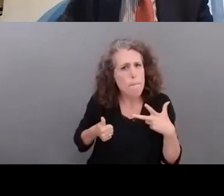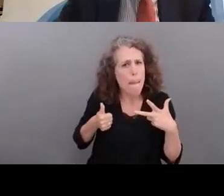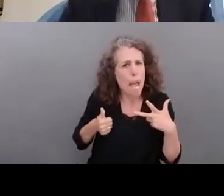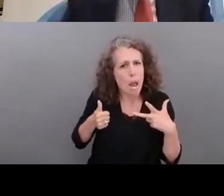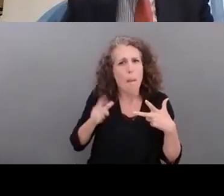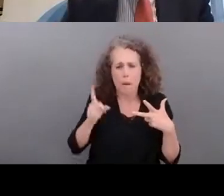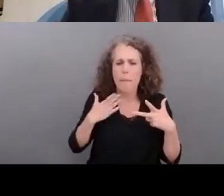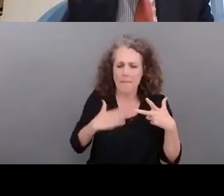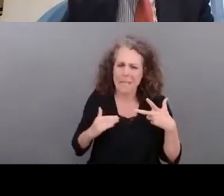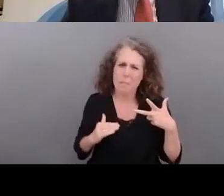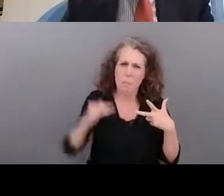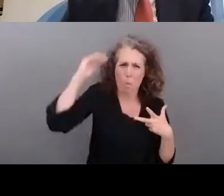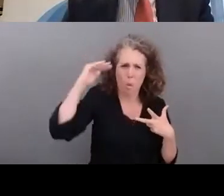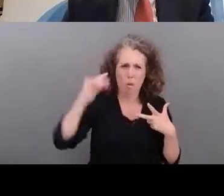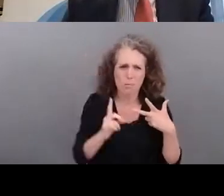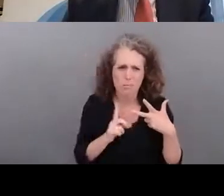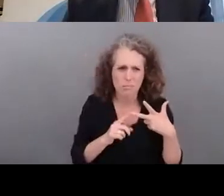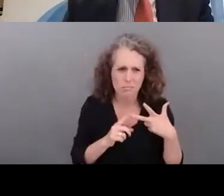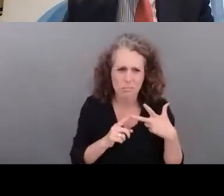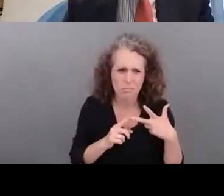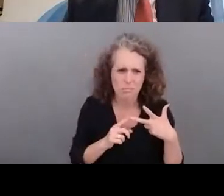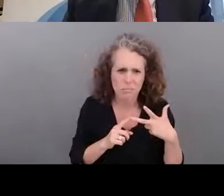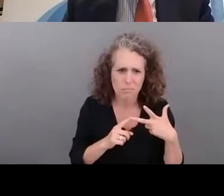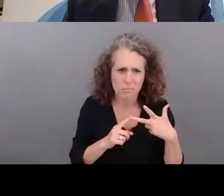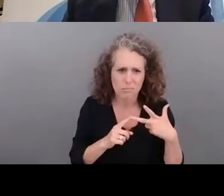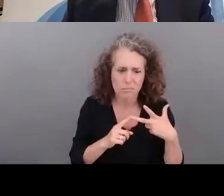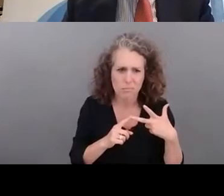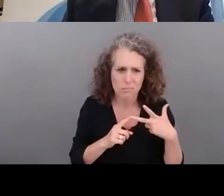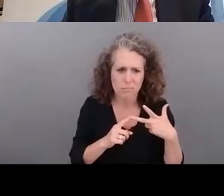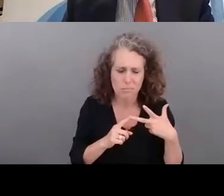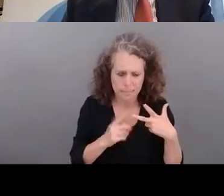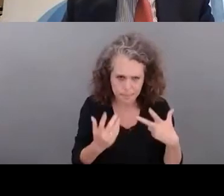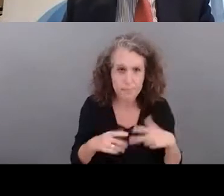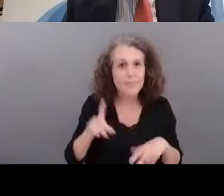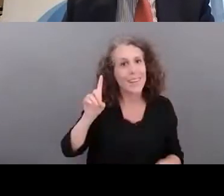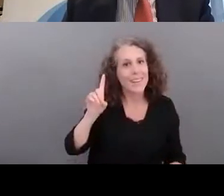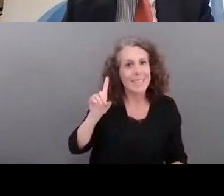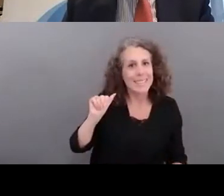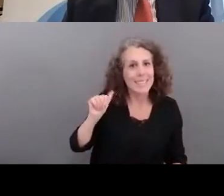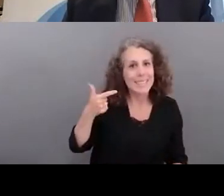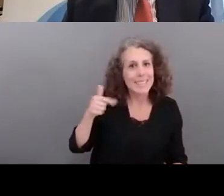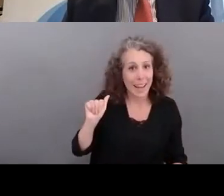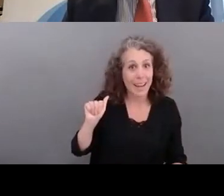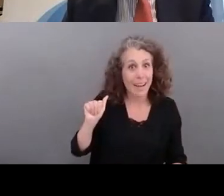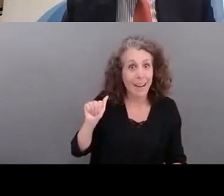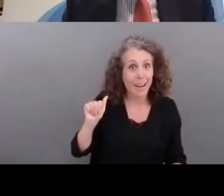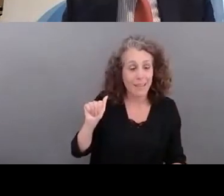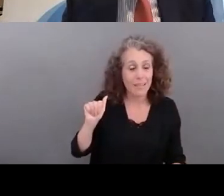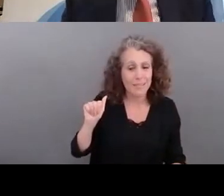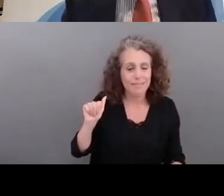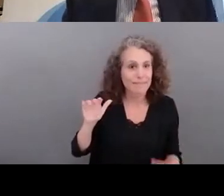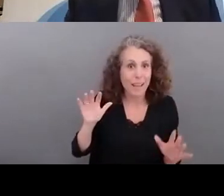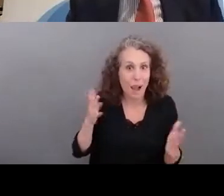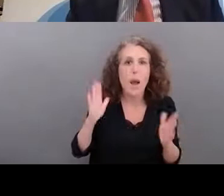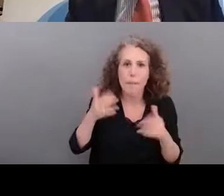fait là, mais pas suffisante. Il faut s'améliorer en termes des données sur les